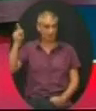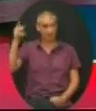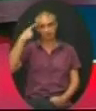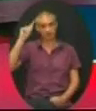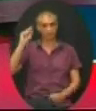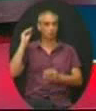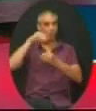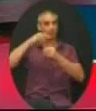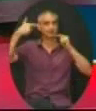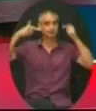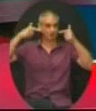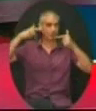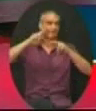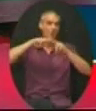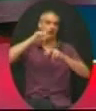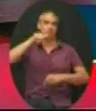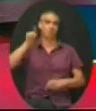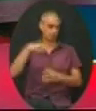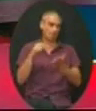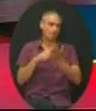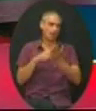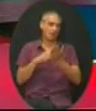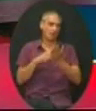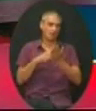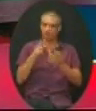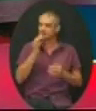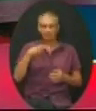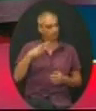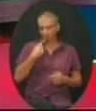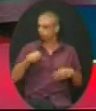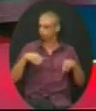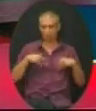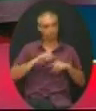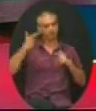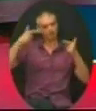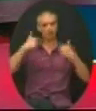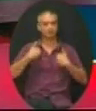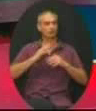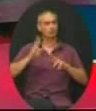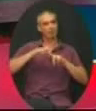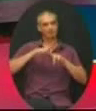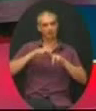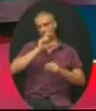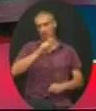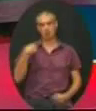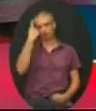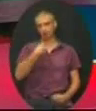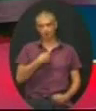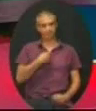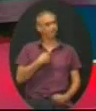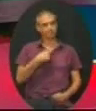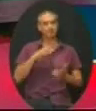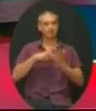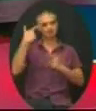שיזמו את הצבת המצלמות בתוך הר הבית, וזה ירד מכיוון שהשבאב אמרו, אנחנו לא נאפשר מצלמות שיצלמו אותנו, ואחרי זה יפלילו אותנו, אז לכן